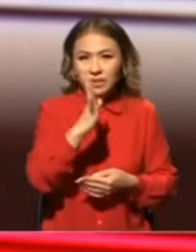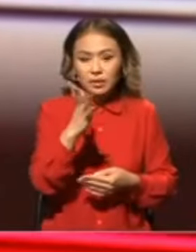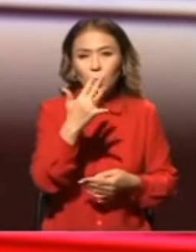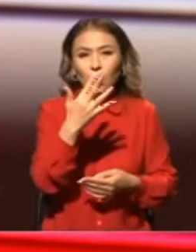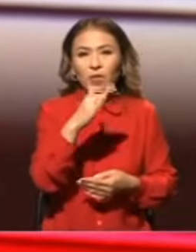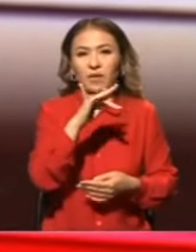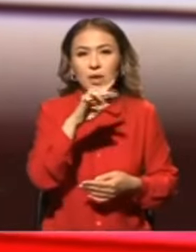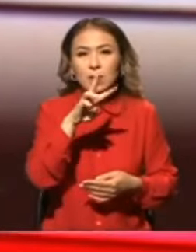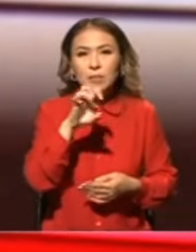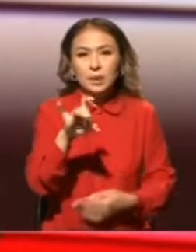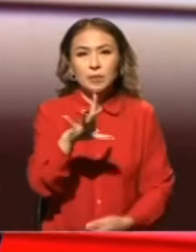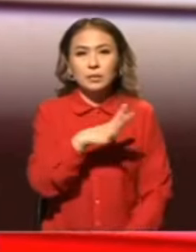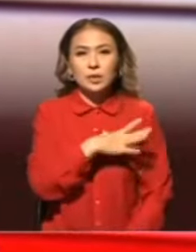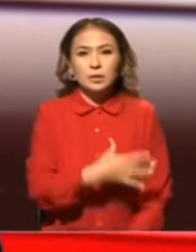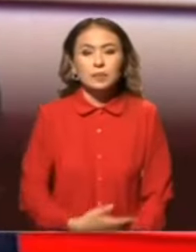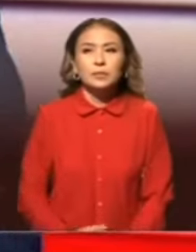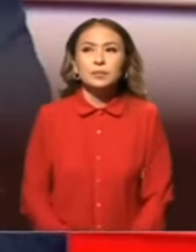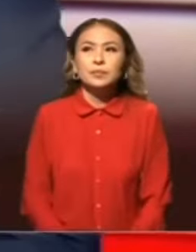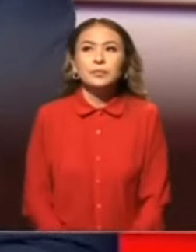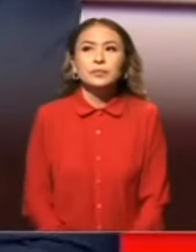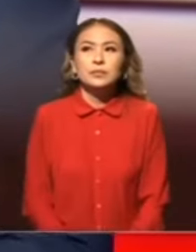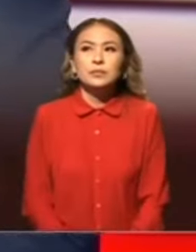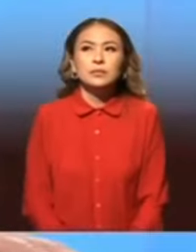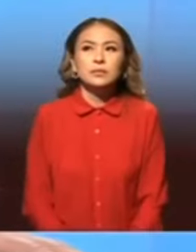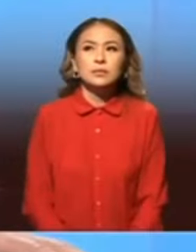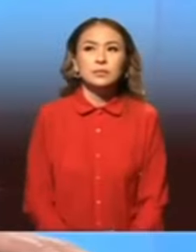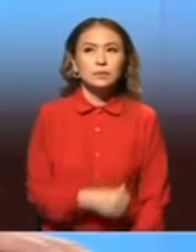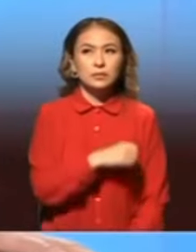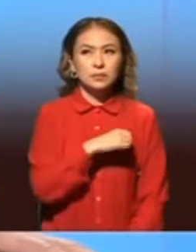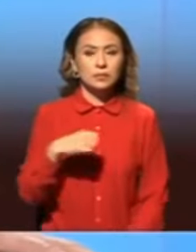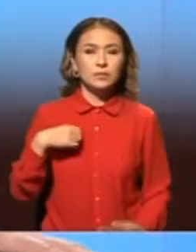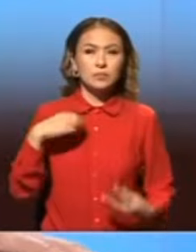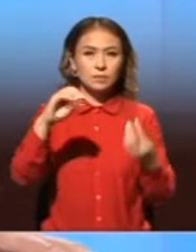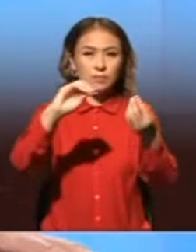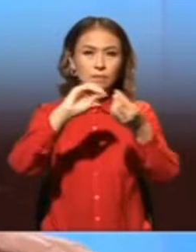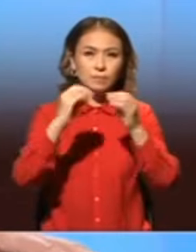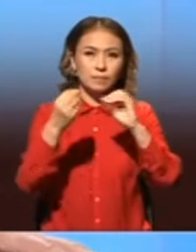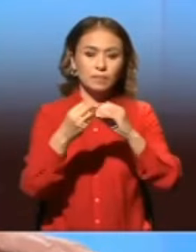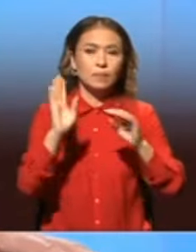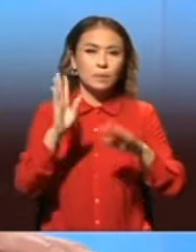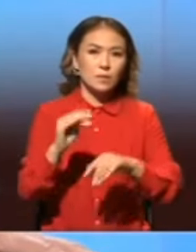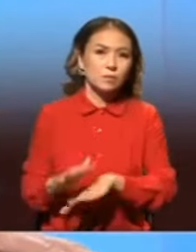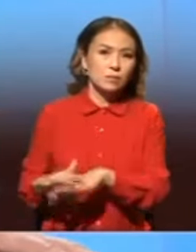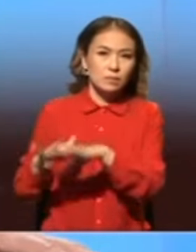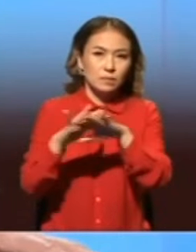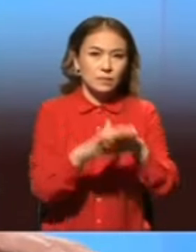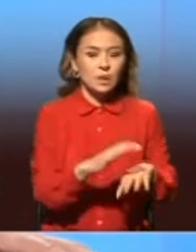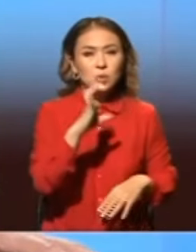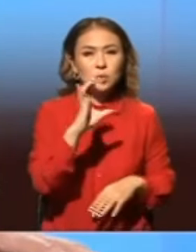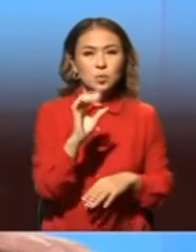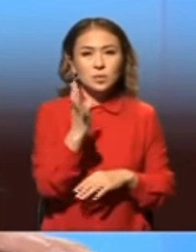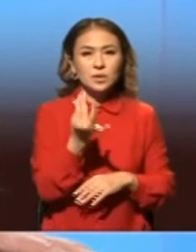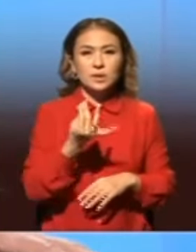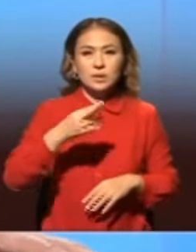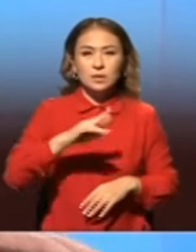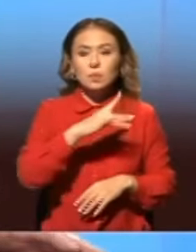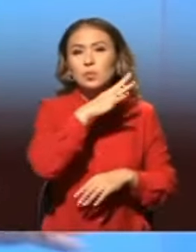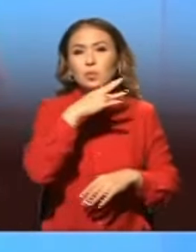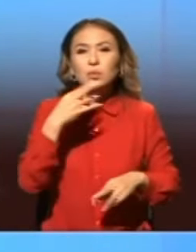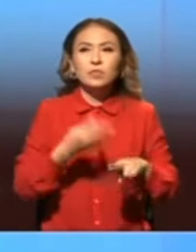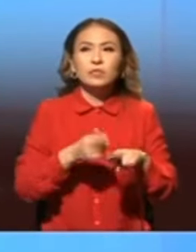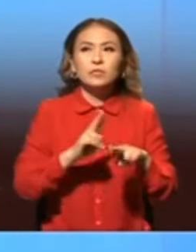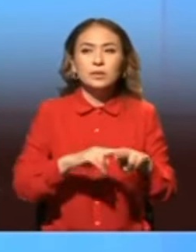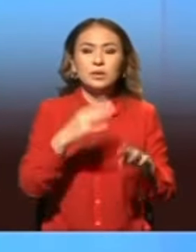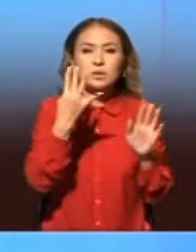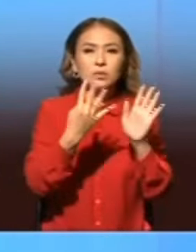болды? Ешқайсы оңған жоқ. Әлі. Ең басты мәселе, иә, мемлекет тарапынан қыруар қаржы бөлінеді, иә. Айтылған субсидиялау және де көп деген бұрын